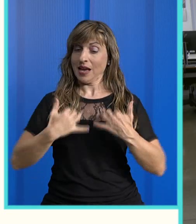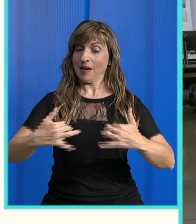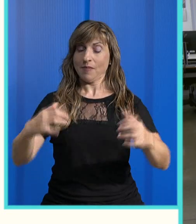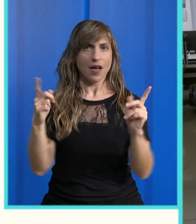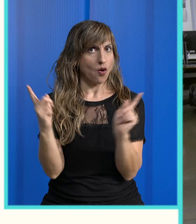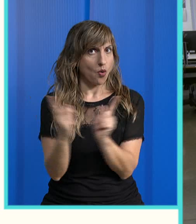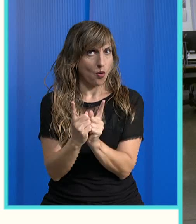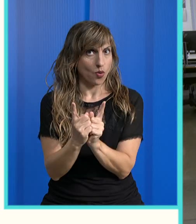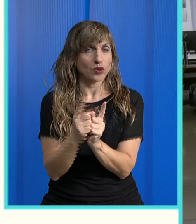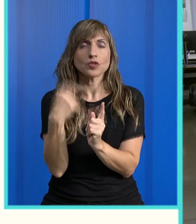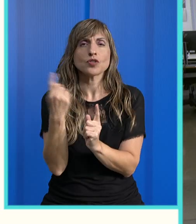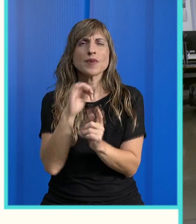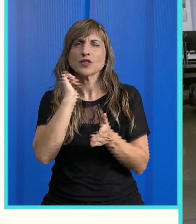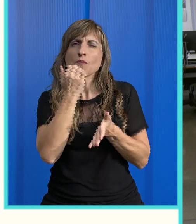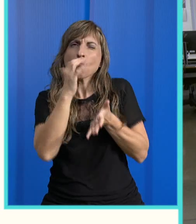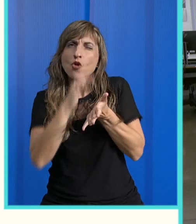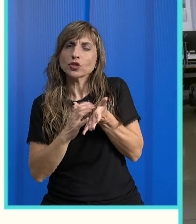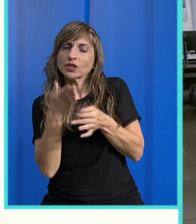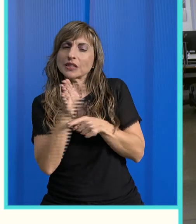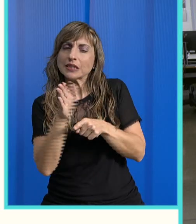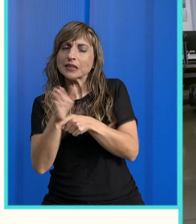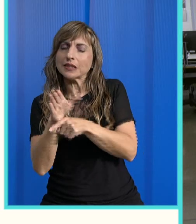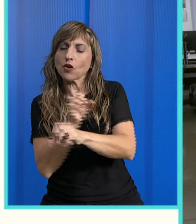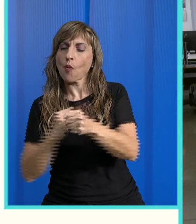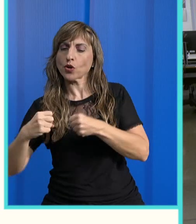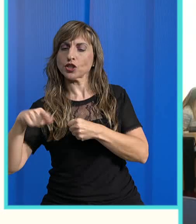rellevant més enllà de les mocions presentades per l'oposició.